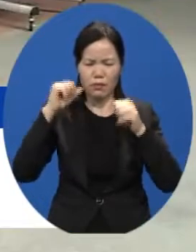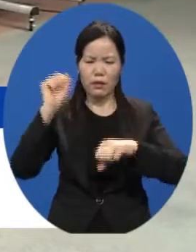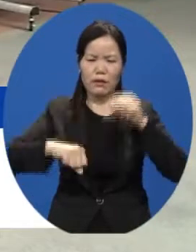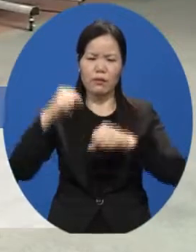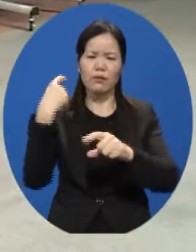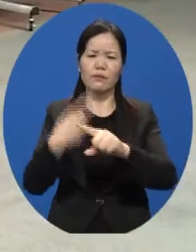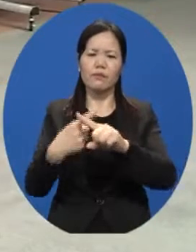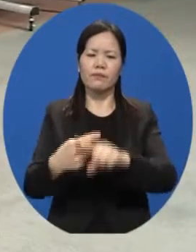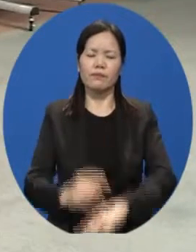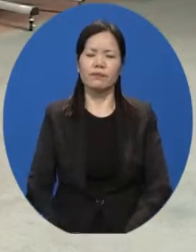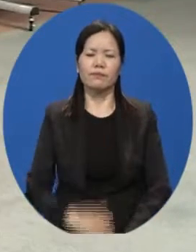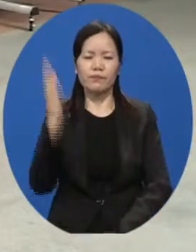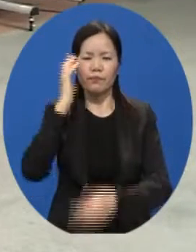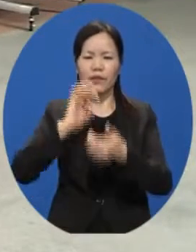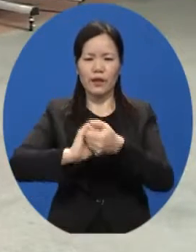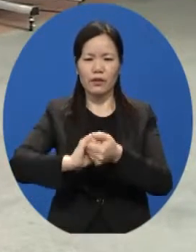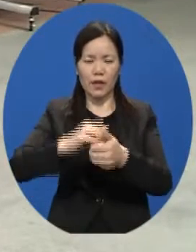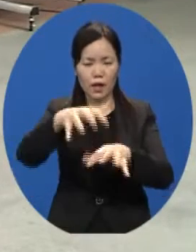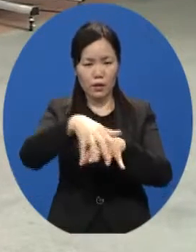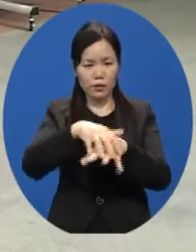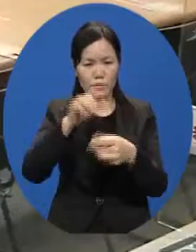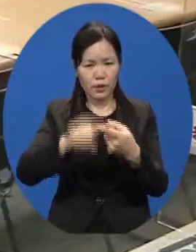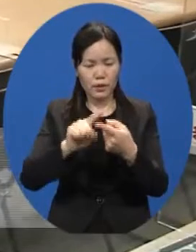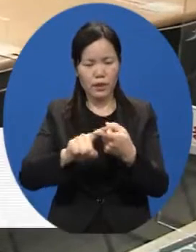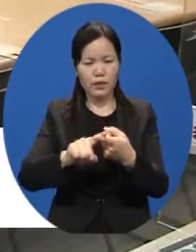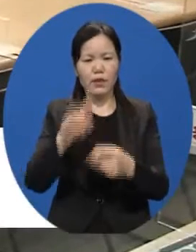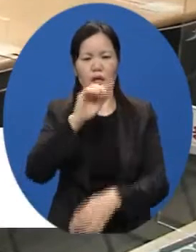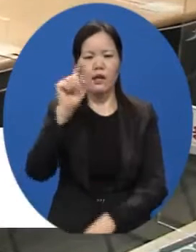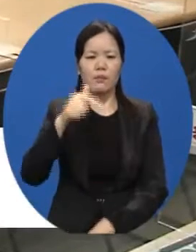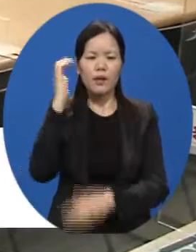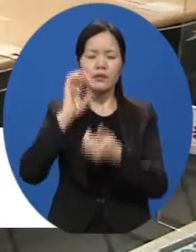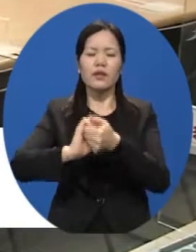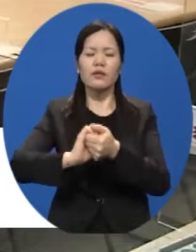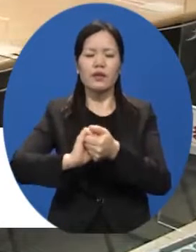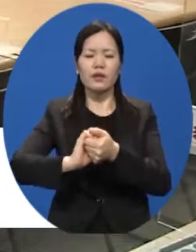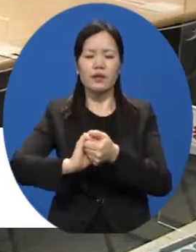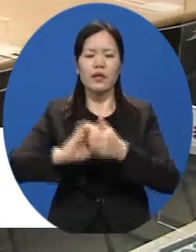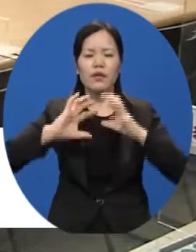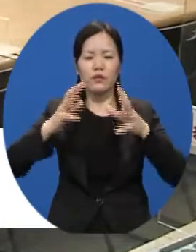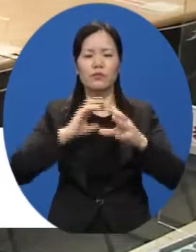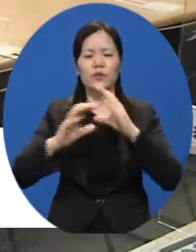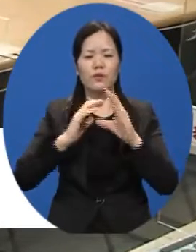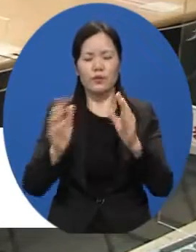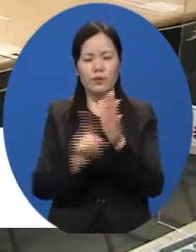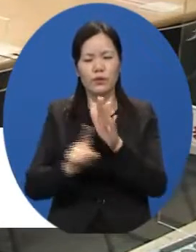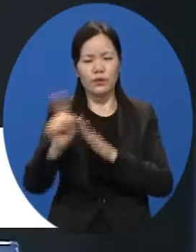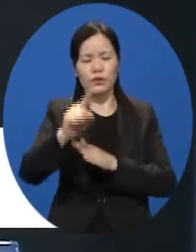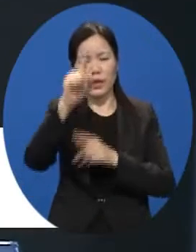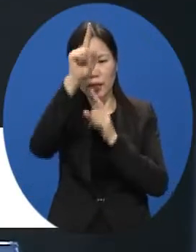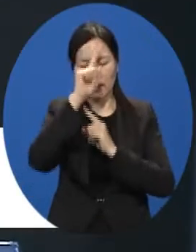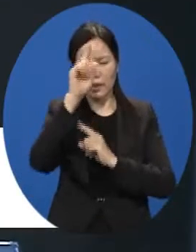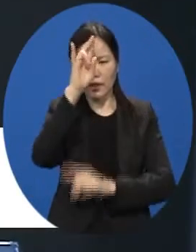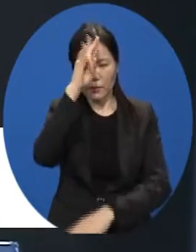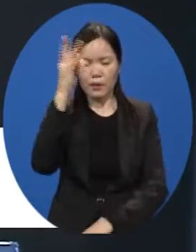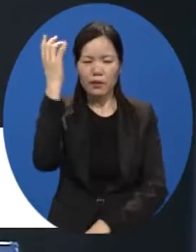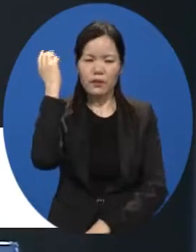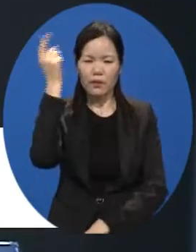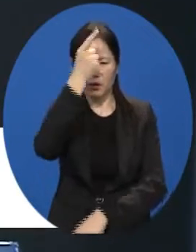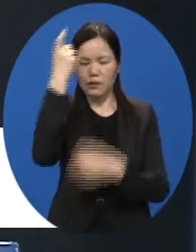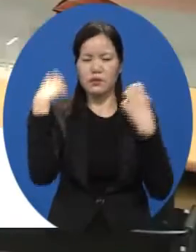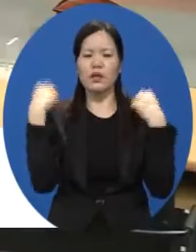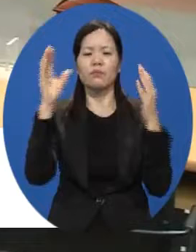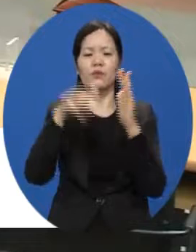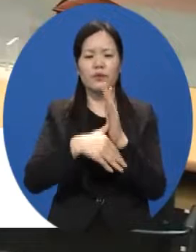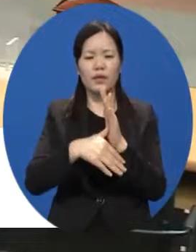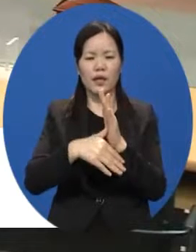행위입니다. 청와대 구조에 대해서도 박수현 청와대 국민소통수석이 이명박 박근혜 정부 당시